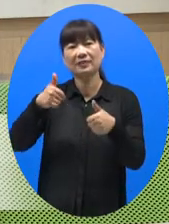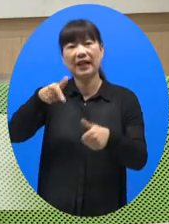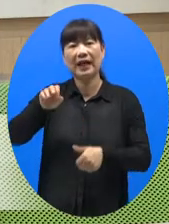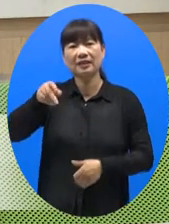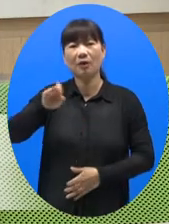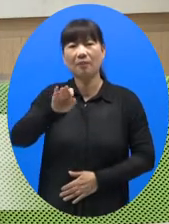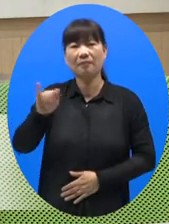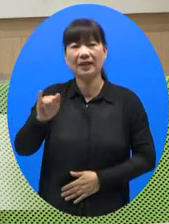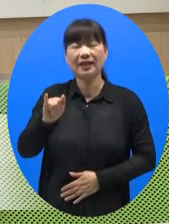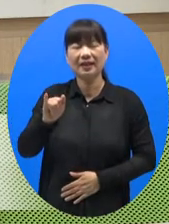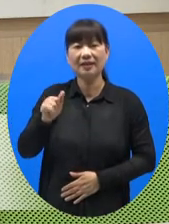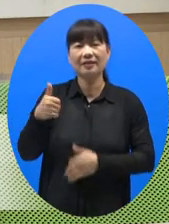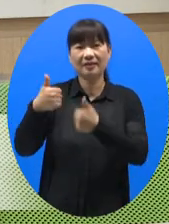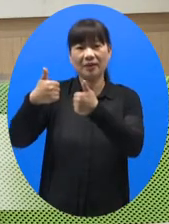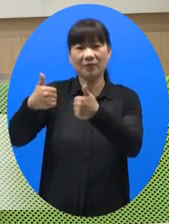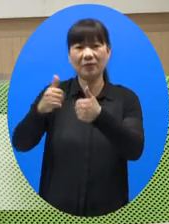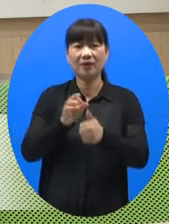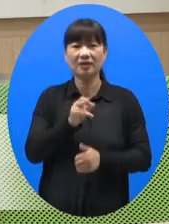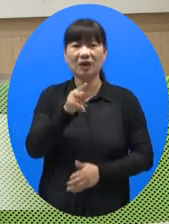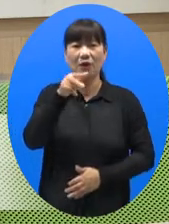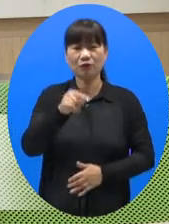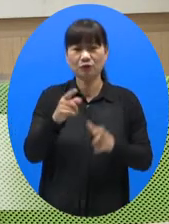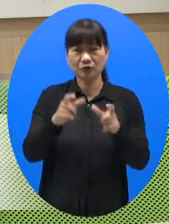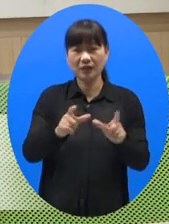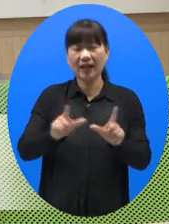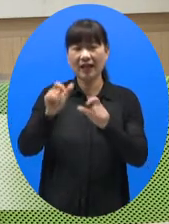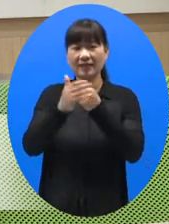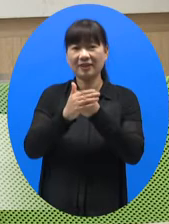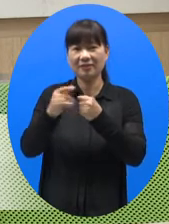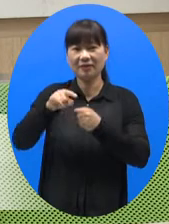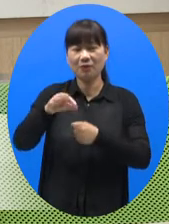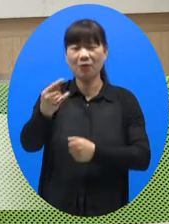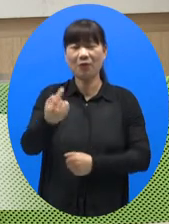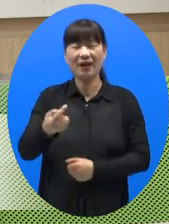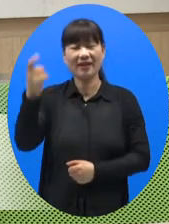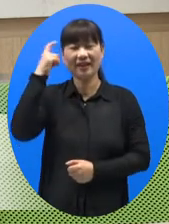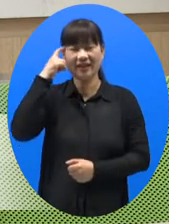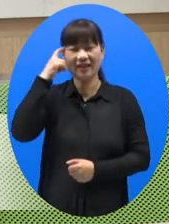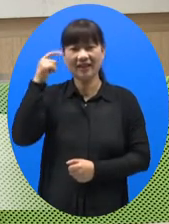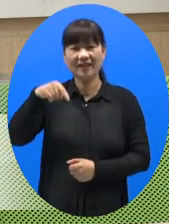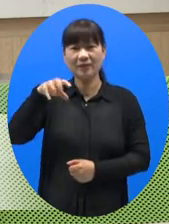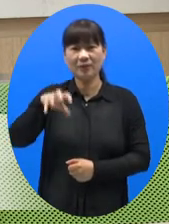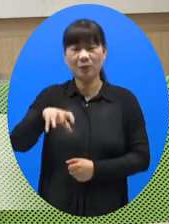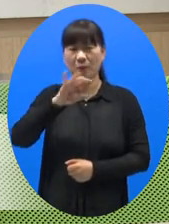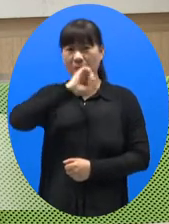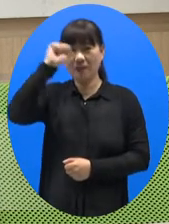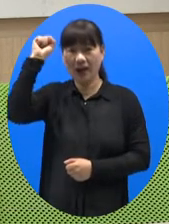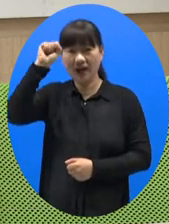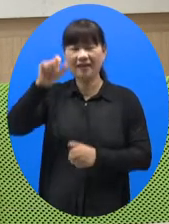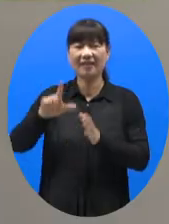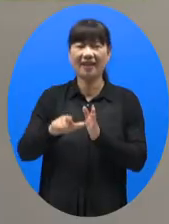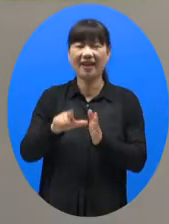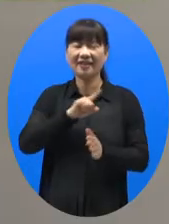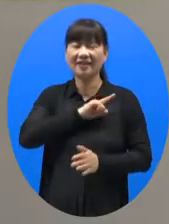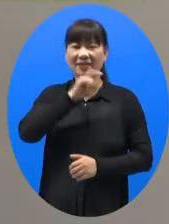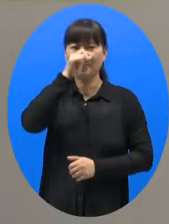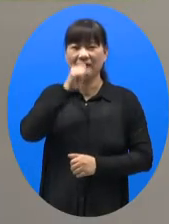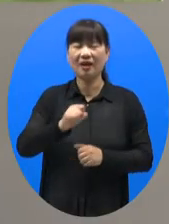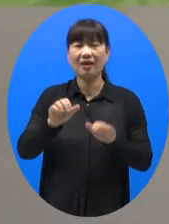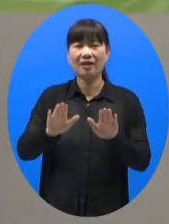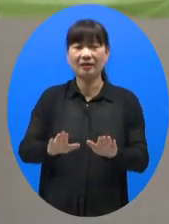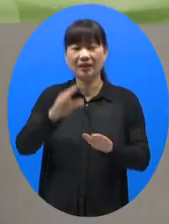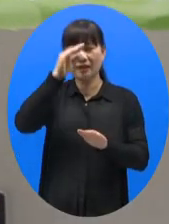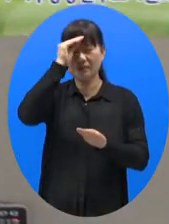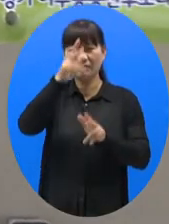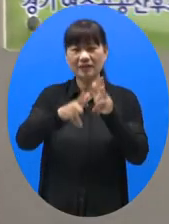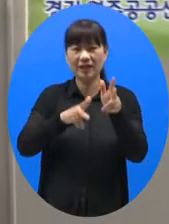여주 사람이니까 여기 와야지. 그래서 여기 됐을 때 제일 좋았어요. 현재